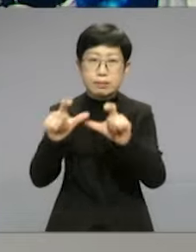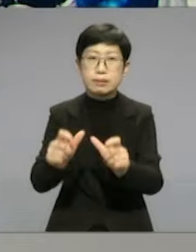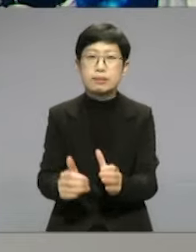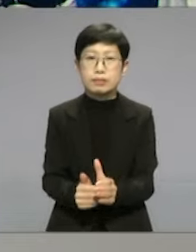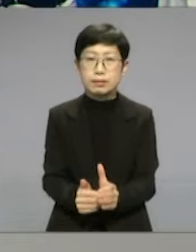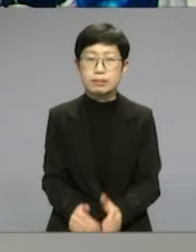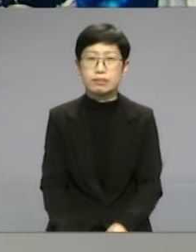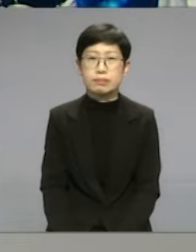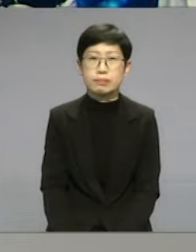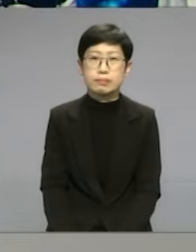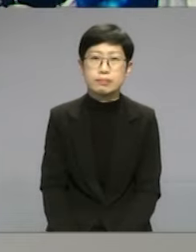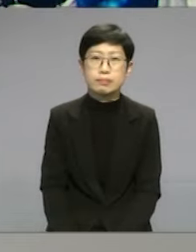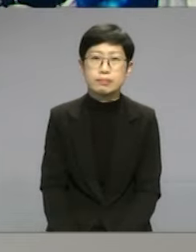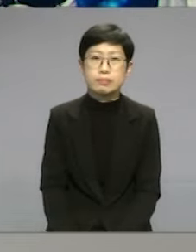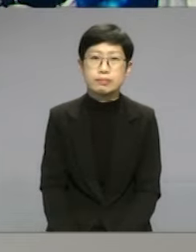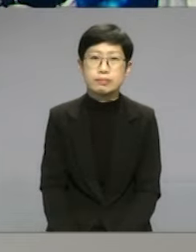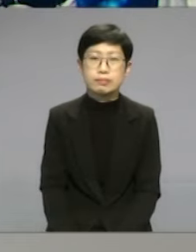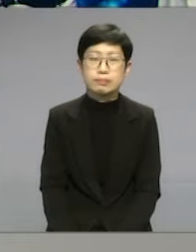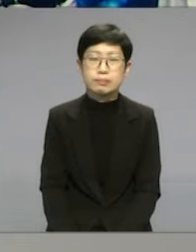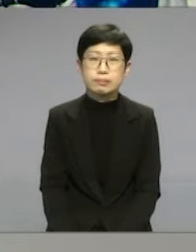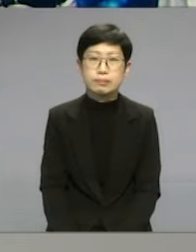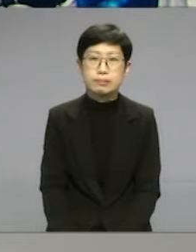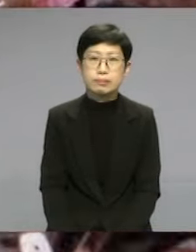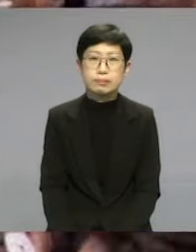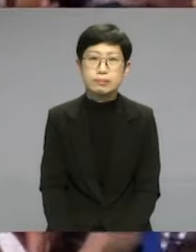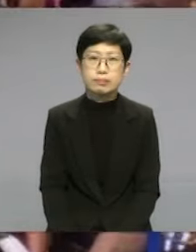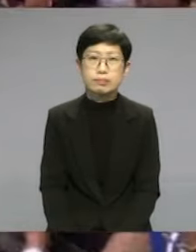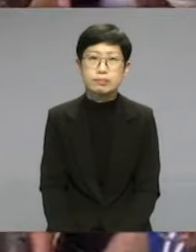선포했습니다. 윤서영 월드리포터입니다.